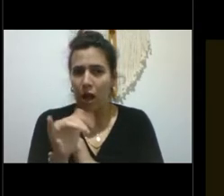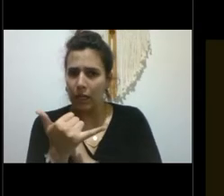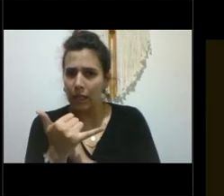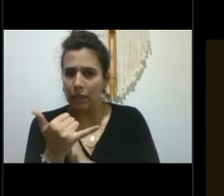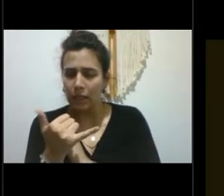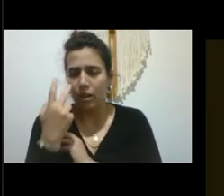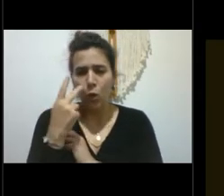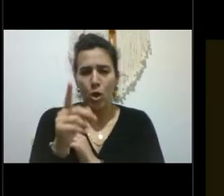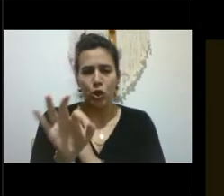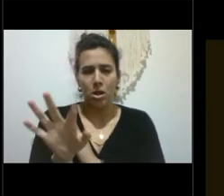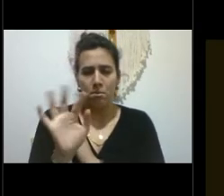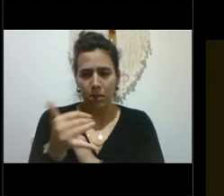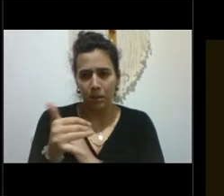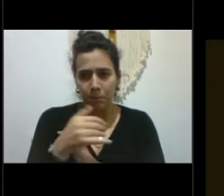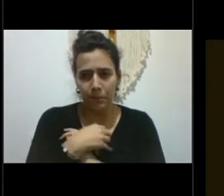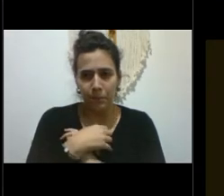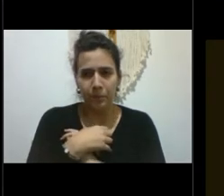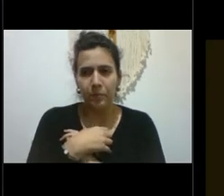שלך.